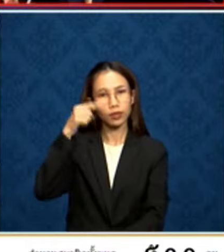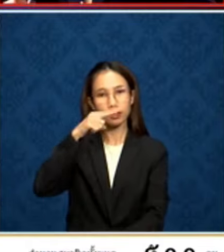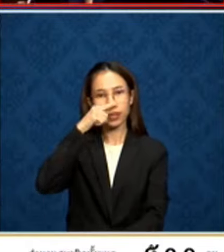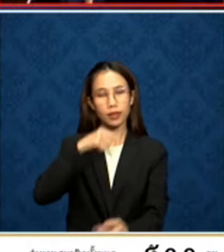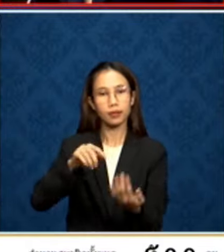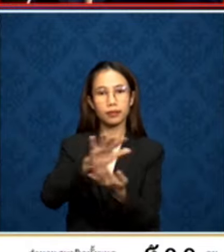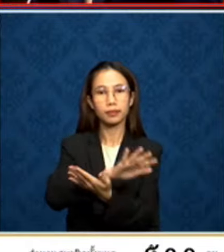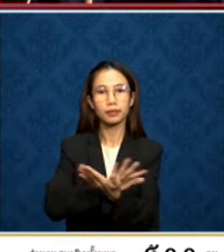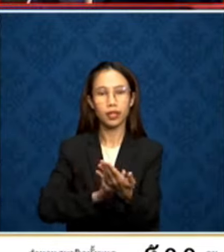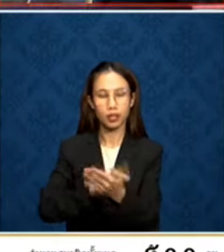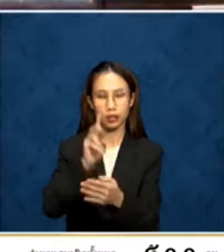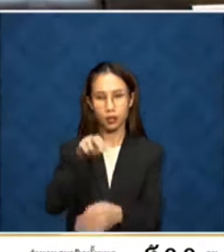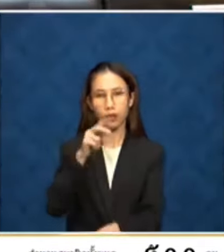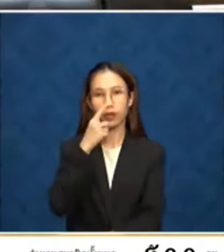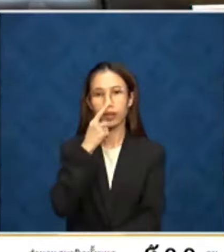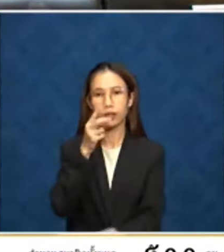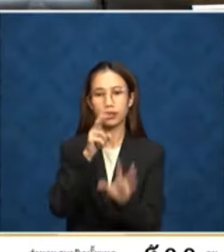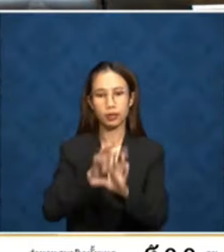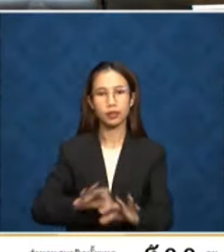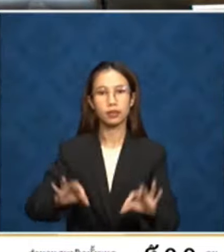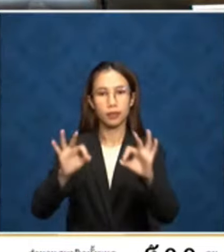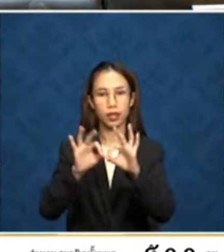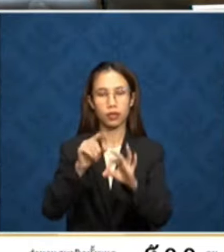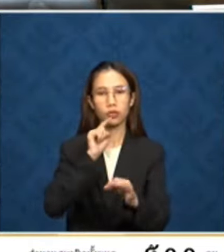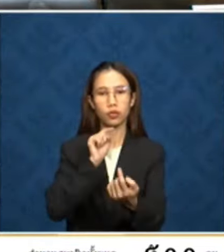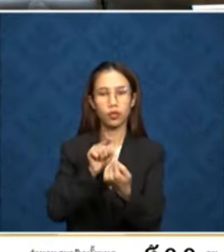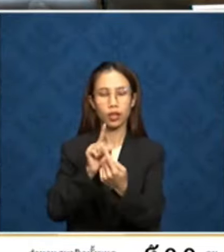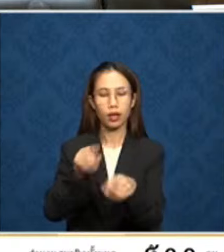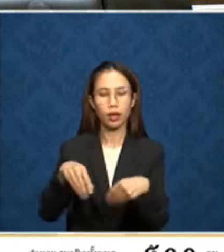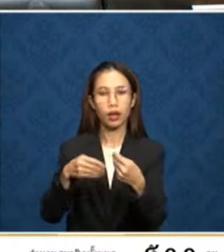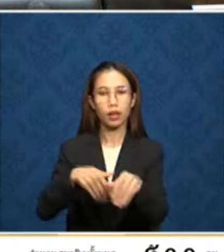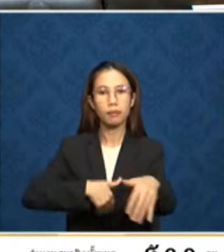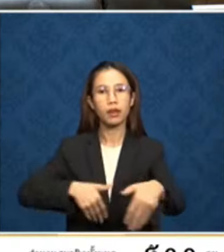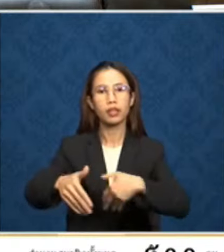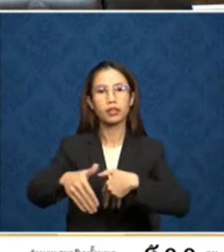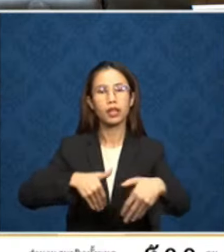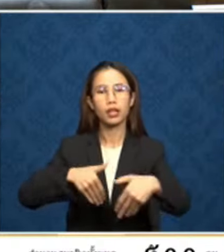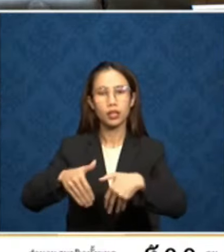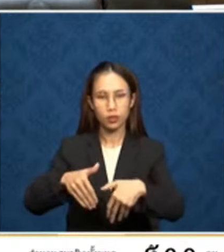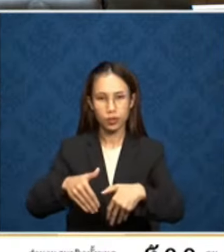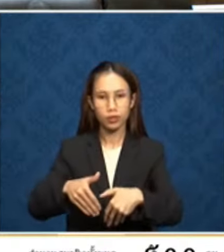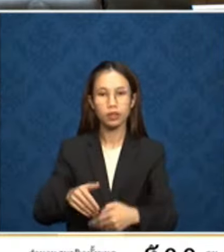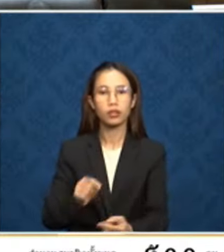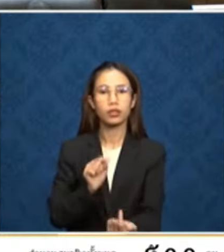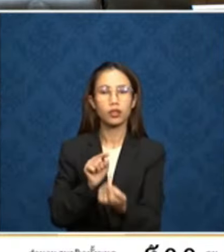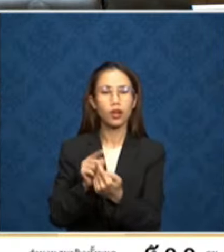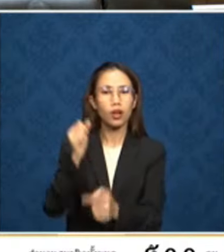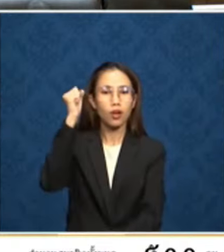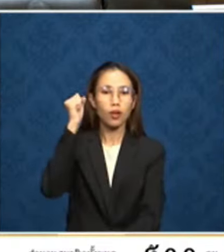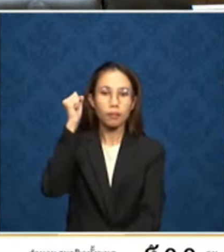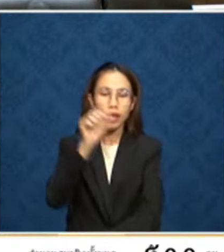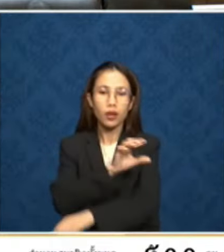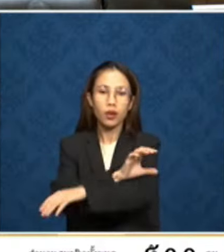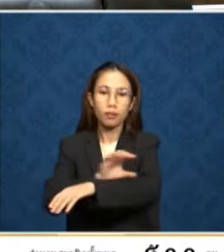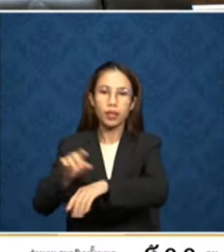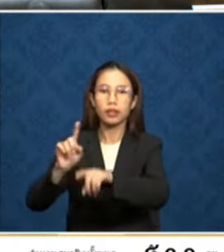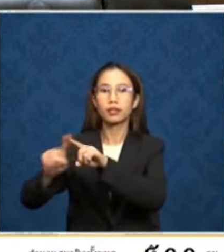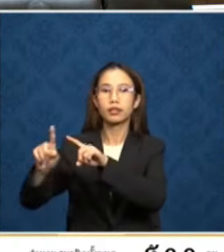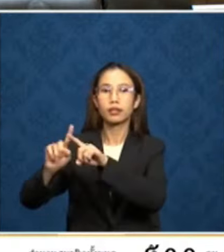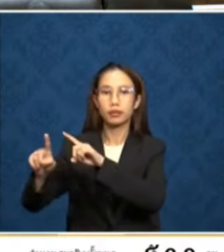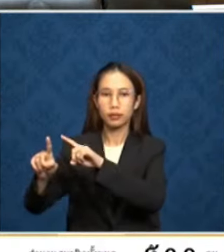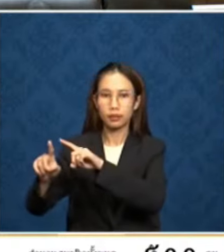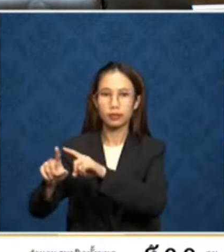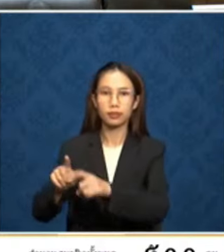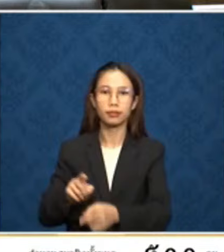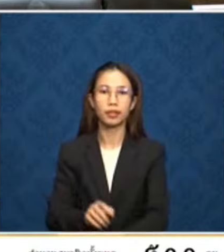จะให้ความสำคัญแล้วก็จริงจังในการรณรงคให้พี่น้องประชาชนมาร่วมกันใช้ระบบขนส่งสาธารณะให้มากที่สุดได้